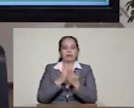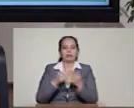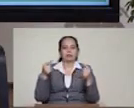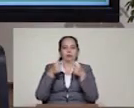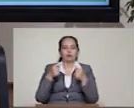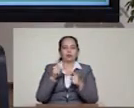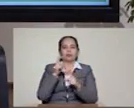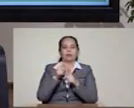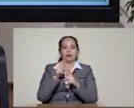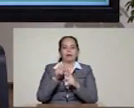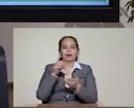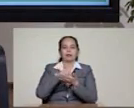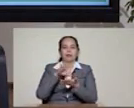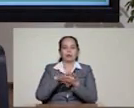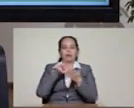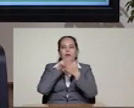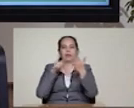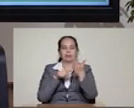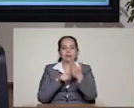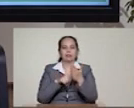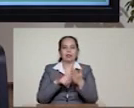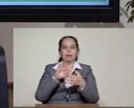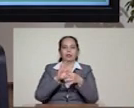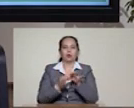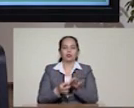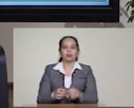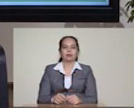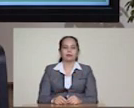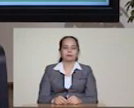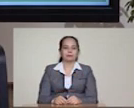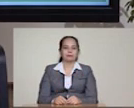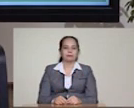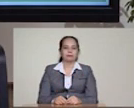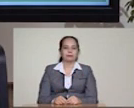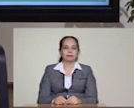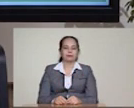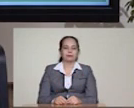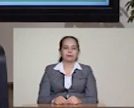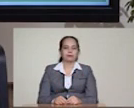и заполнить вопросительное предложение.